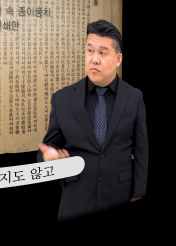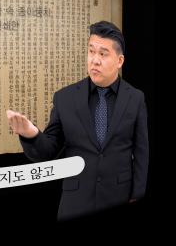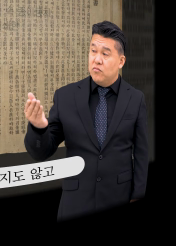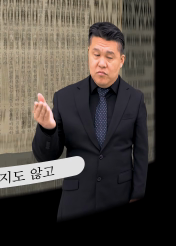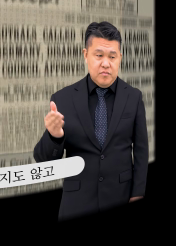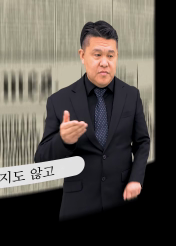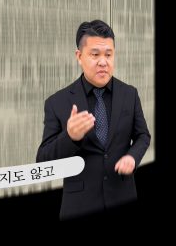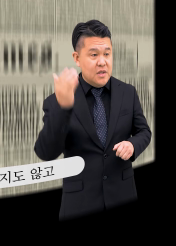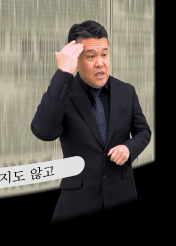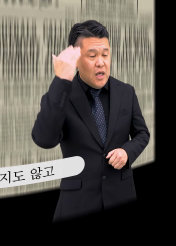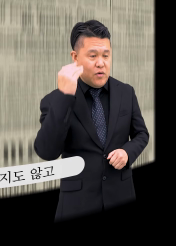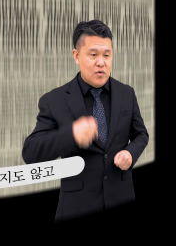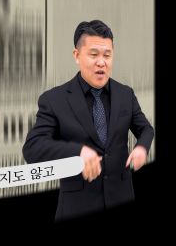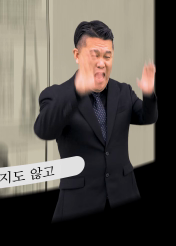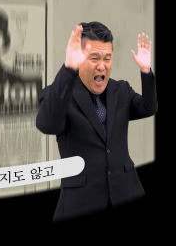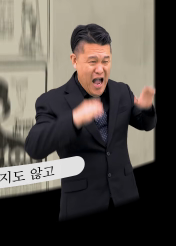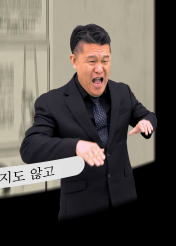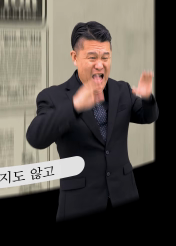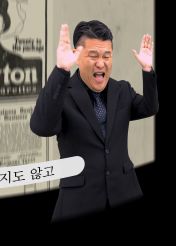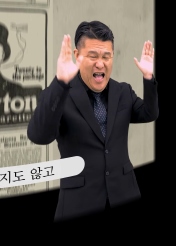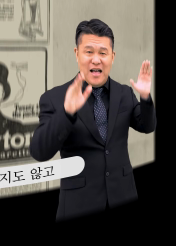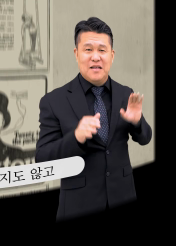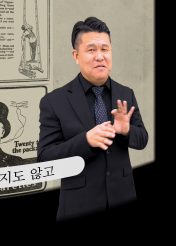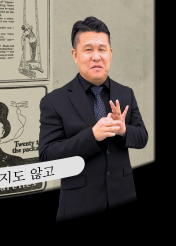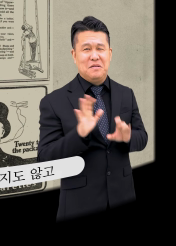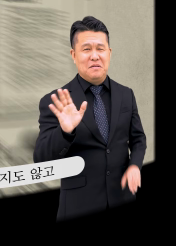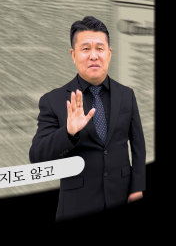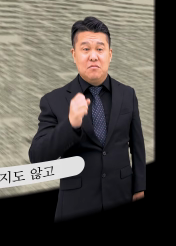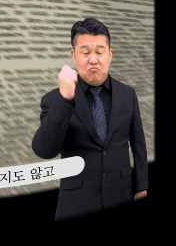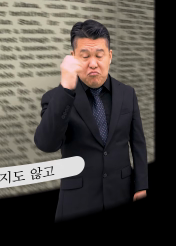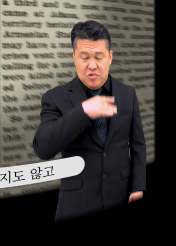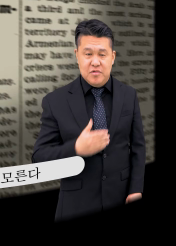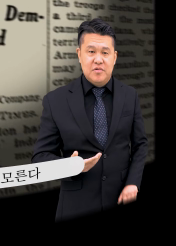당신은 타국의 독립운동 따위에 관여하지도 않고